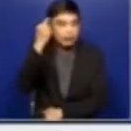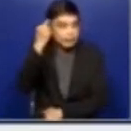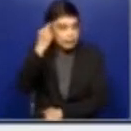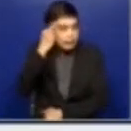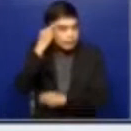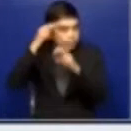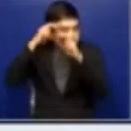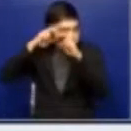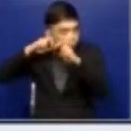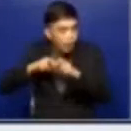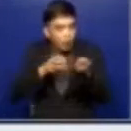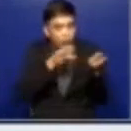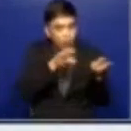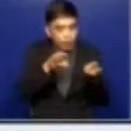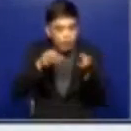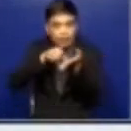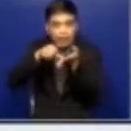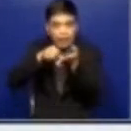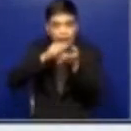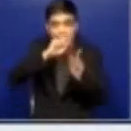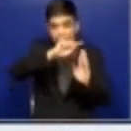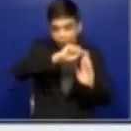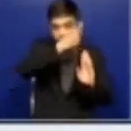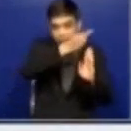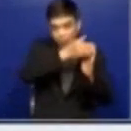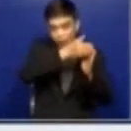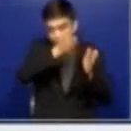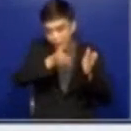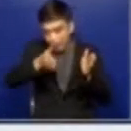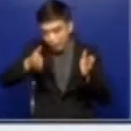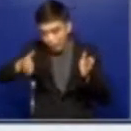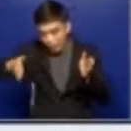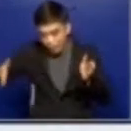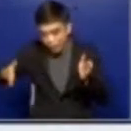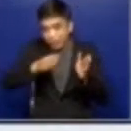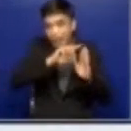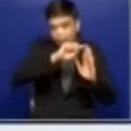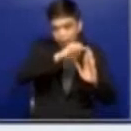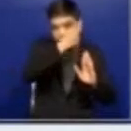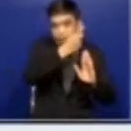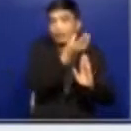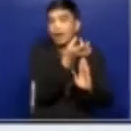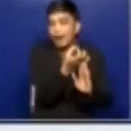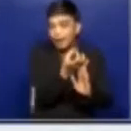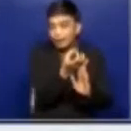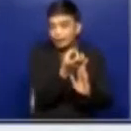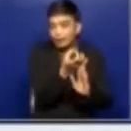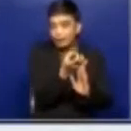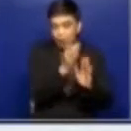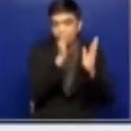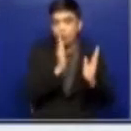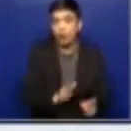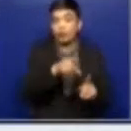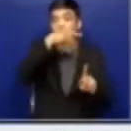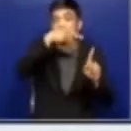การแก้ไขปัญหาตั้งแต่ต้นน้ำกลางน้ำปลายน้ำต้นน้ำมันคืออะไรต้นน้ำคน1,200แล้